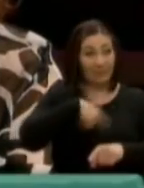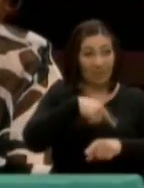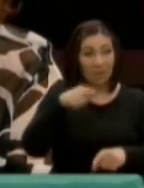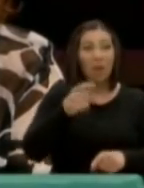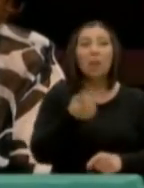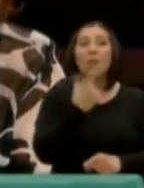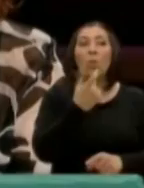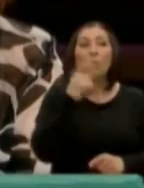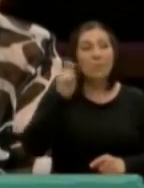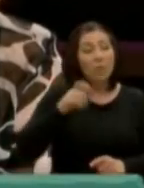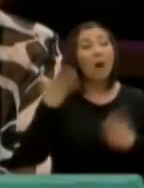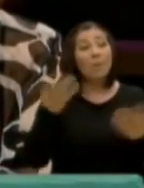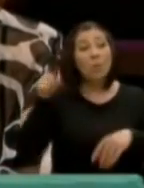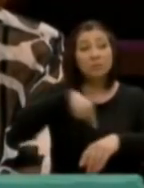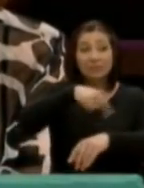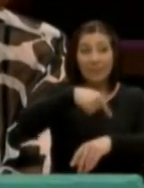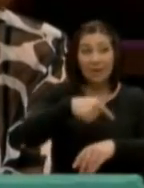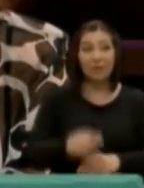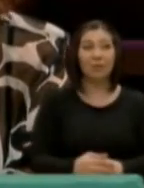lokum imalatı var. Fakat o zamanki